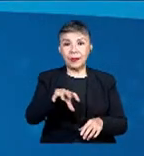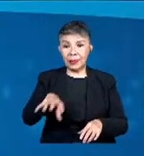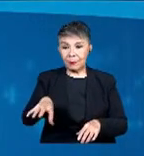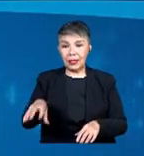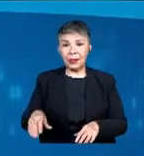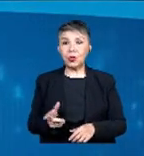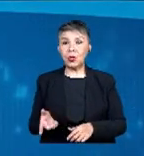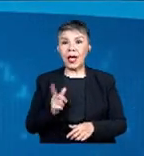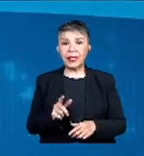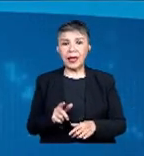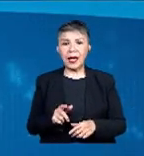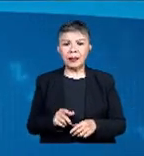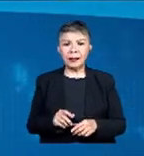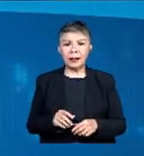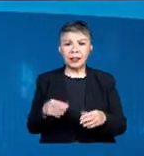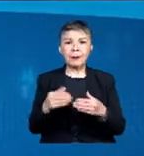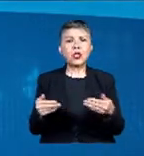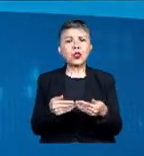baik,